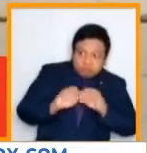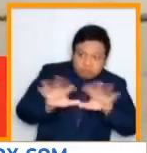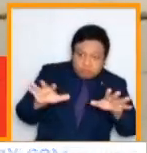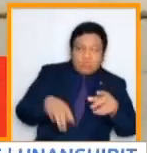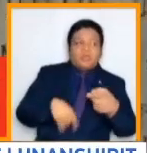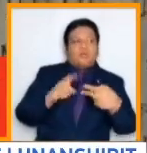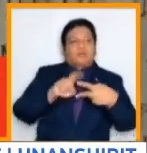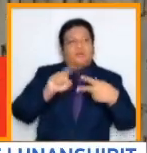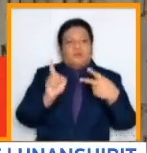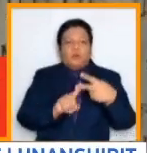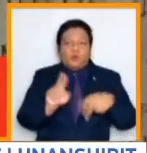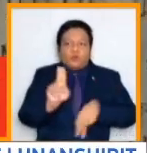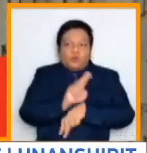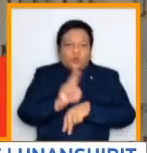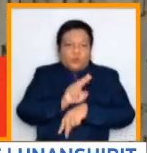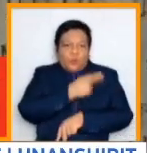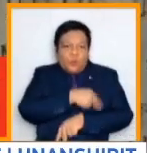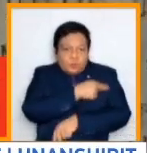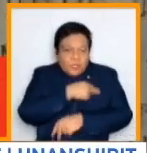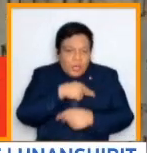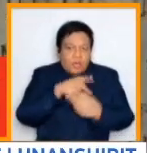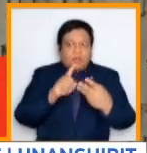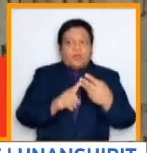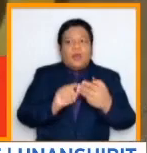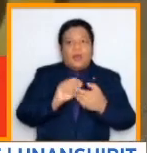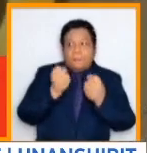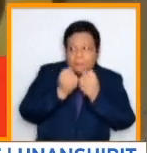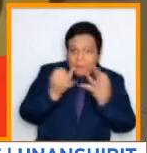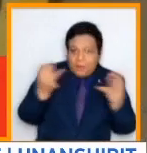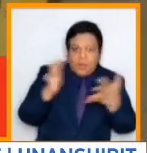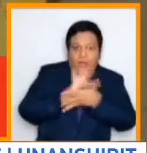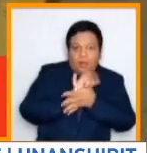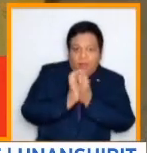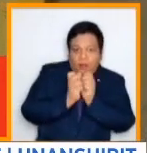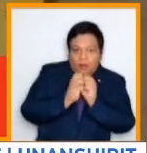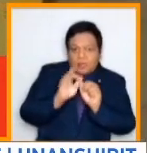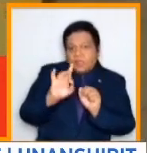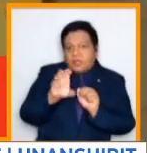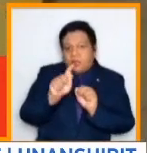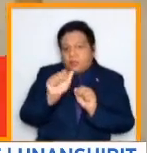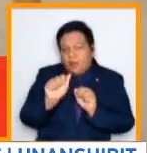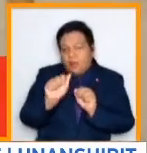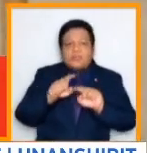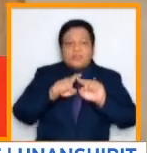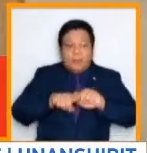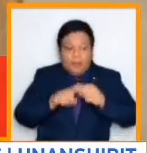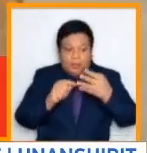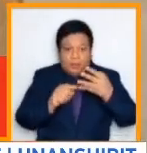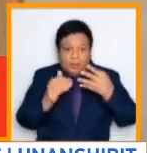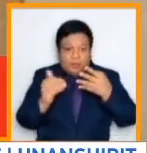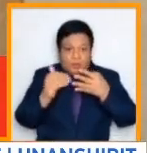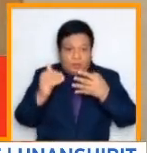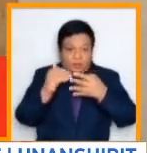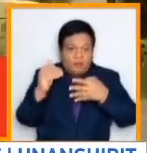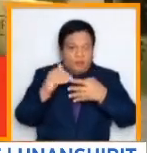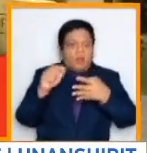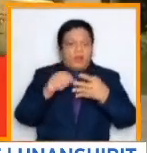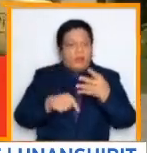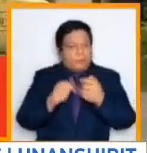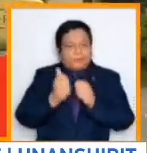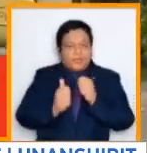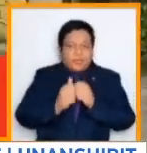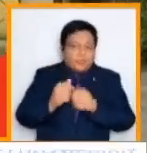ng kaso ng Delta variant sa isang lugar. Nakadepende po sa alert level kung anong mga negosyo lamang ang papayagang